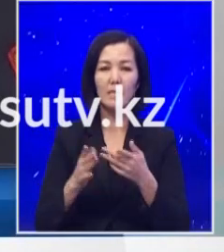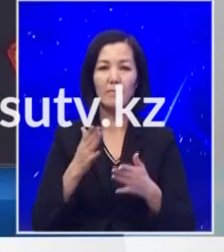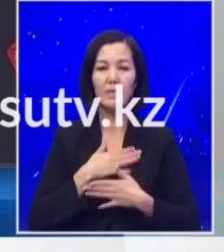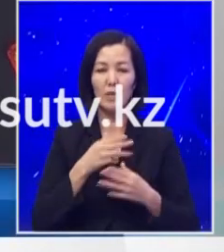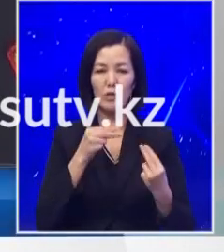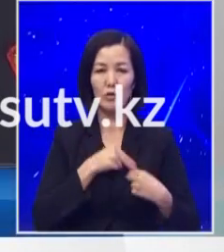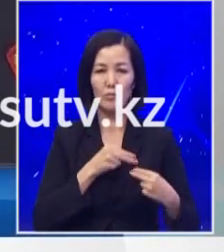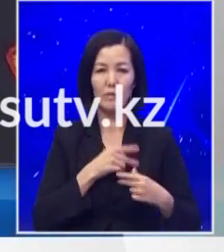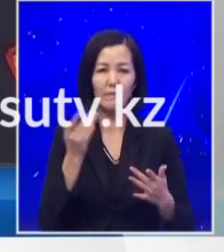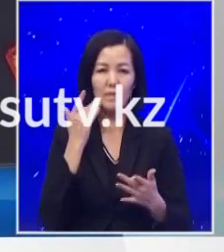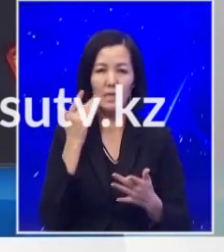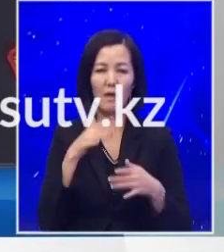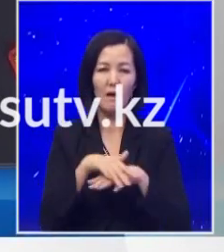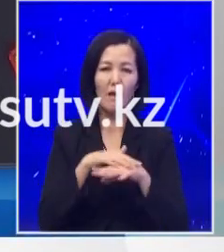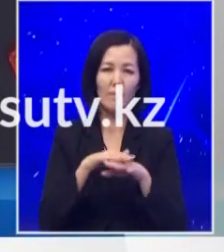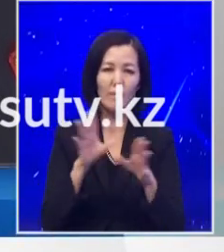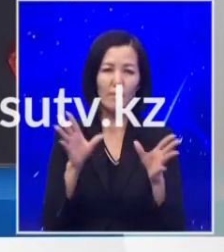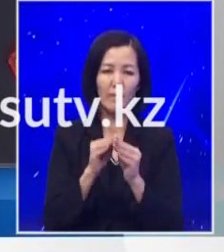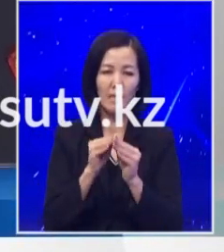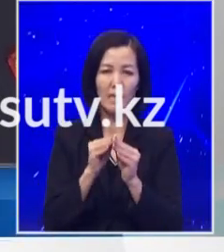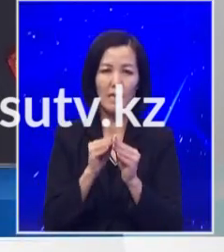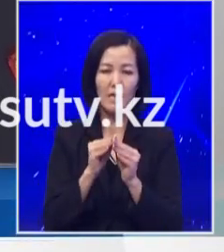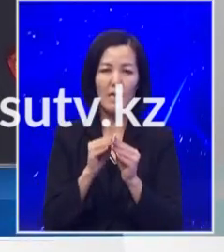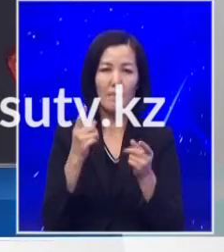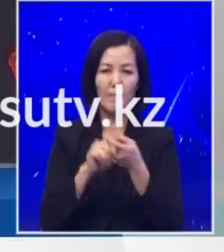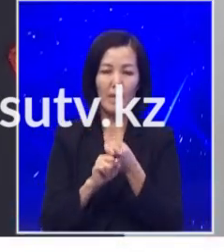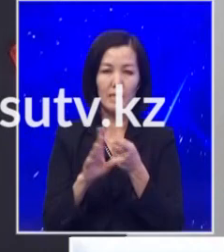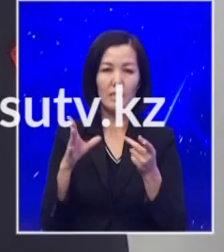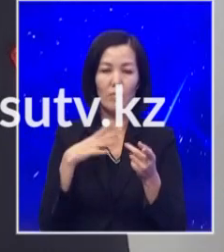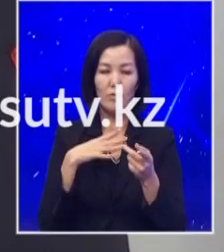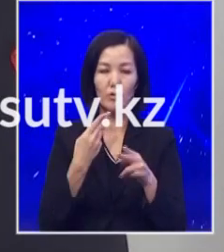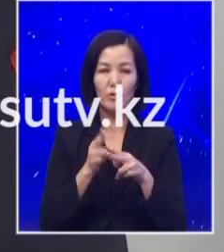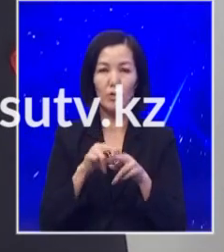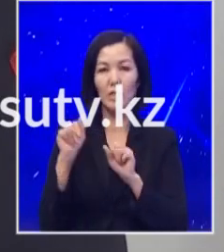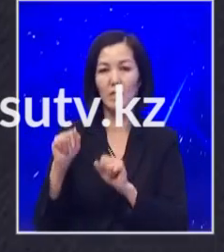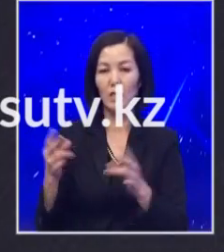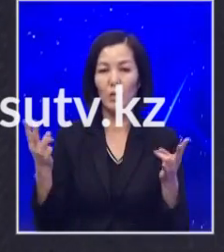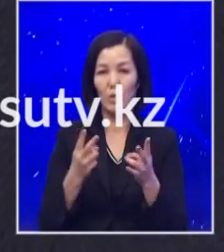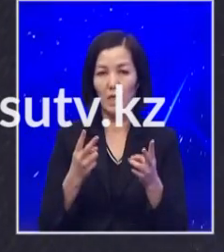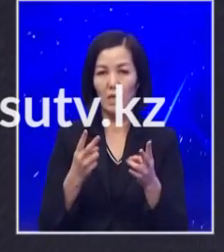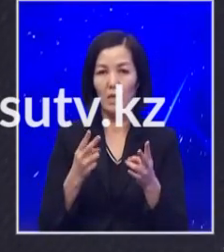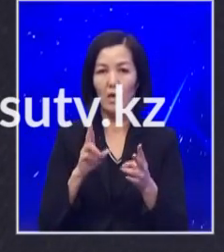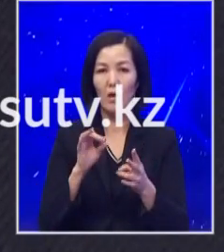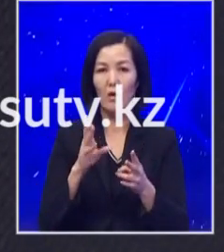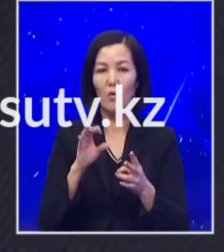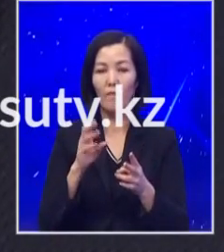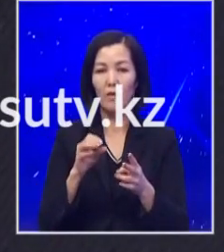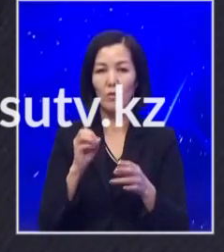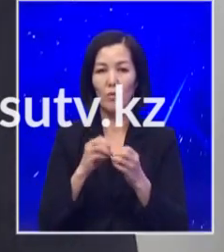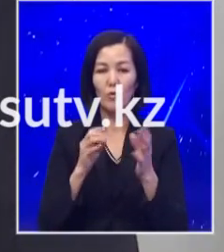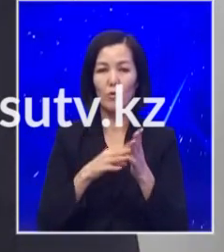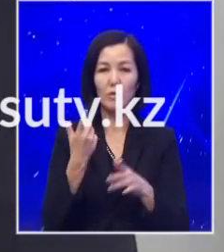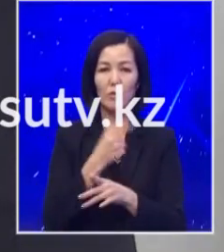жұмыс халықпен тікелей қарым-қатынаста болғандықтан сақтану мақсатында COVID-19-дан